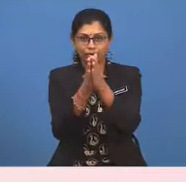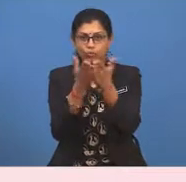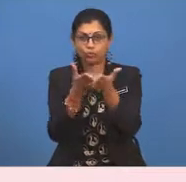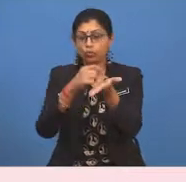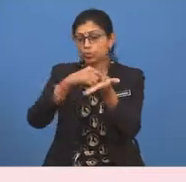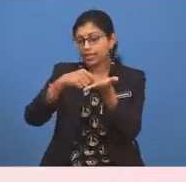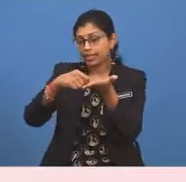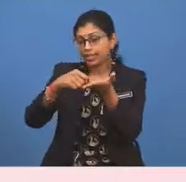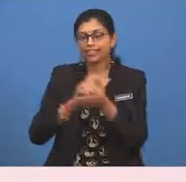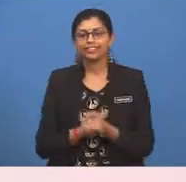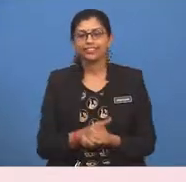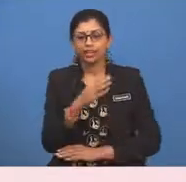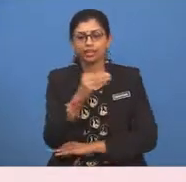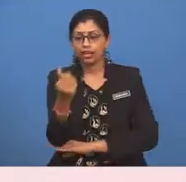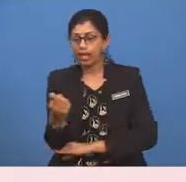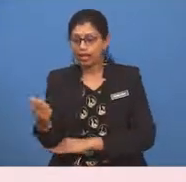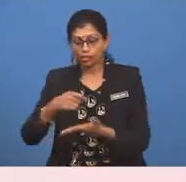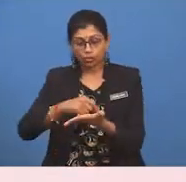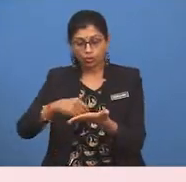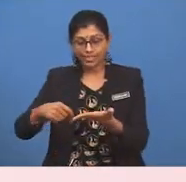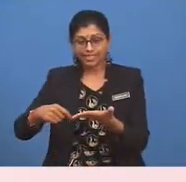catatan dan juga alat tulis, ya?